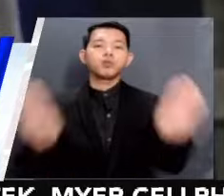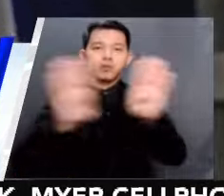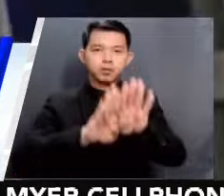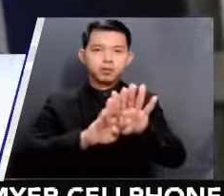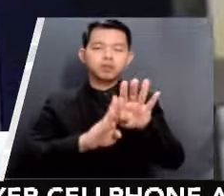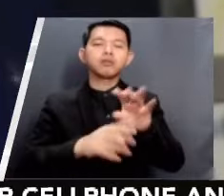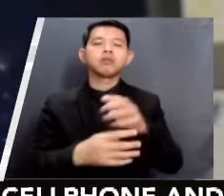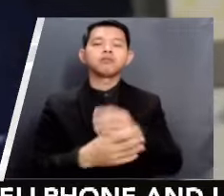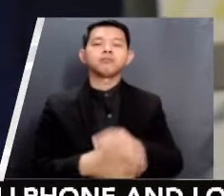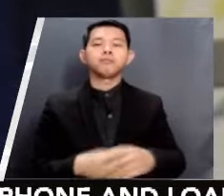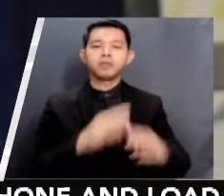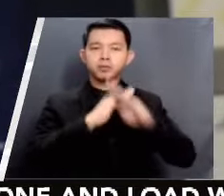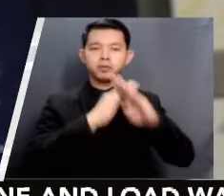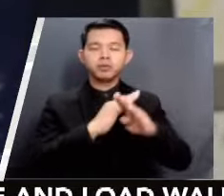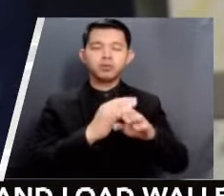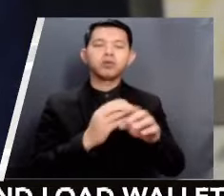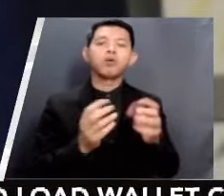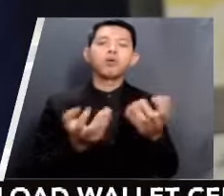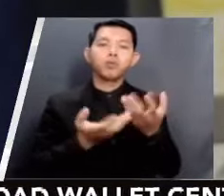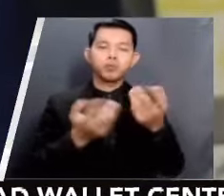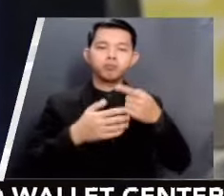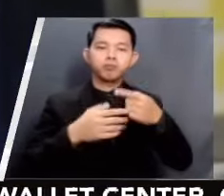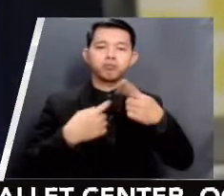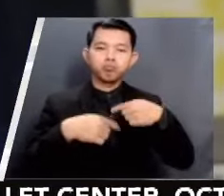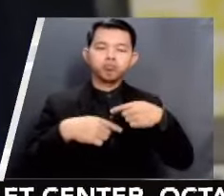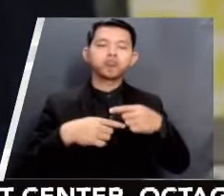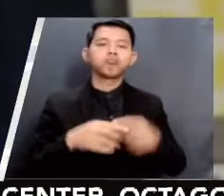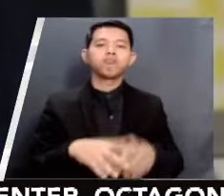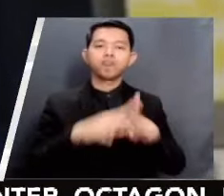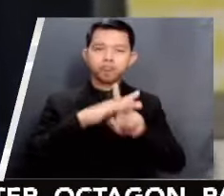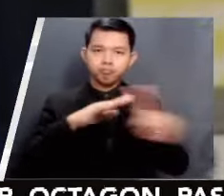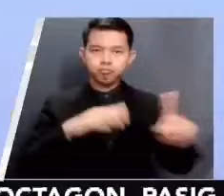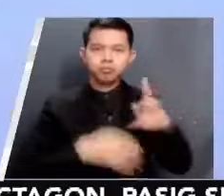James Agustin, nagbabalita para sa GMA Integrated News.